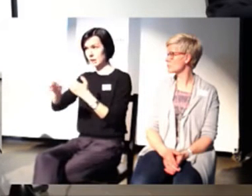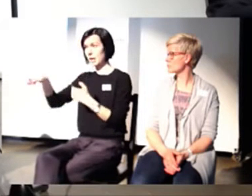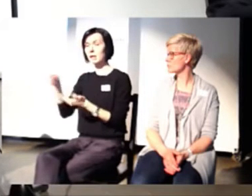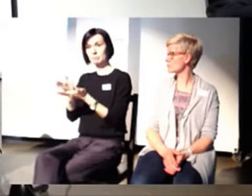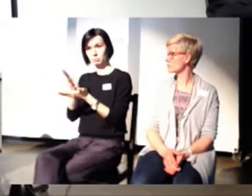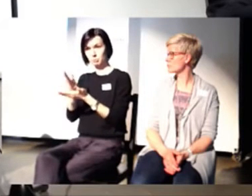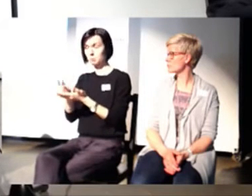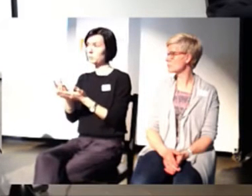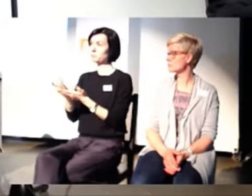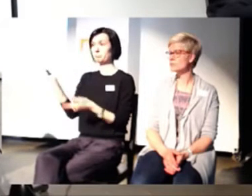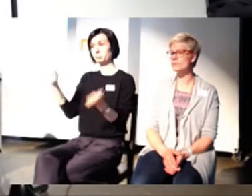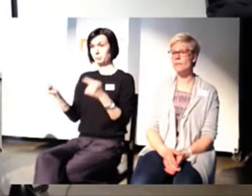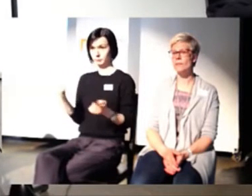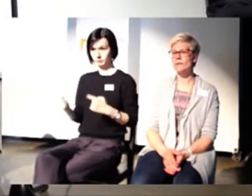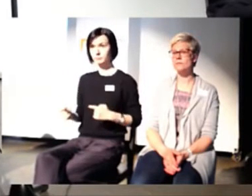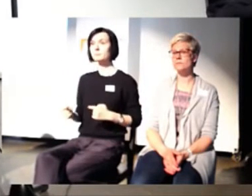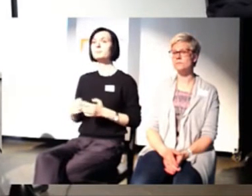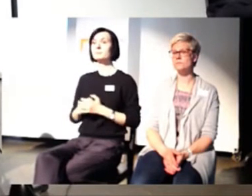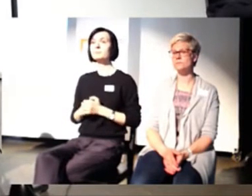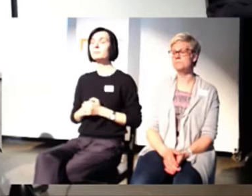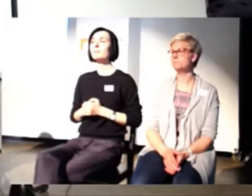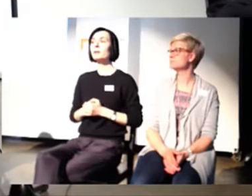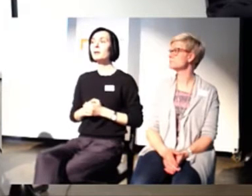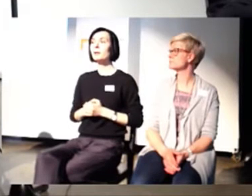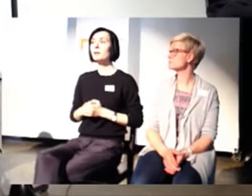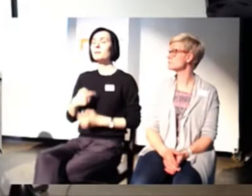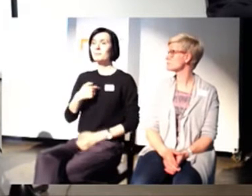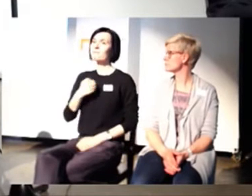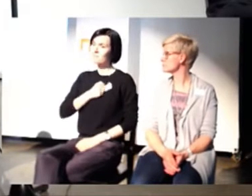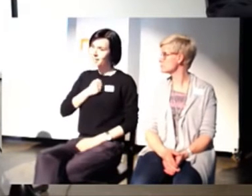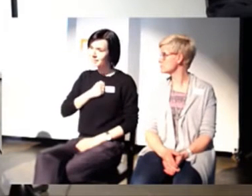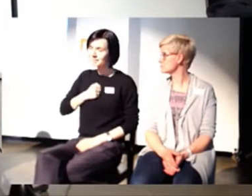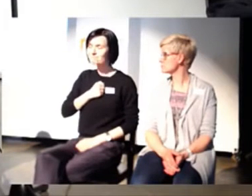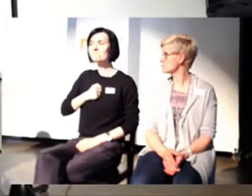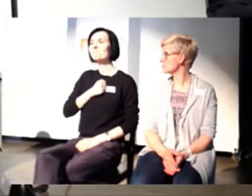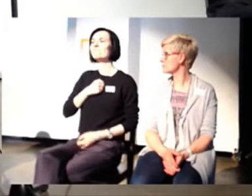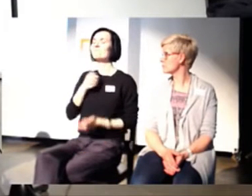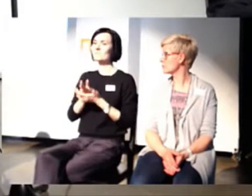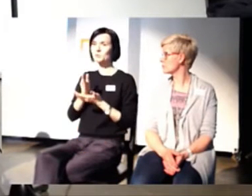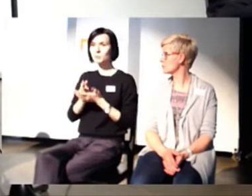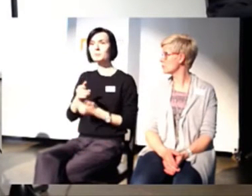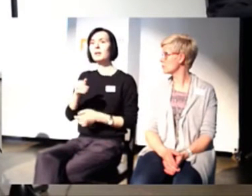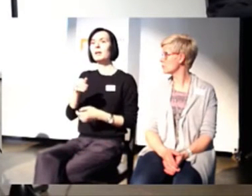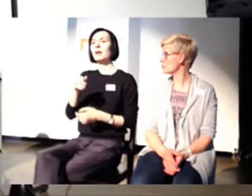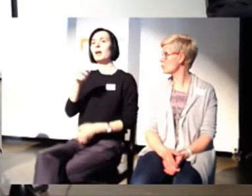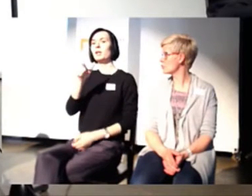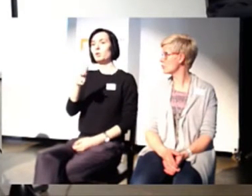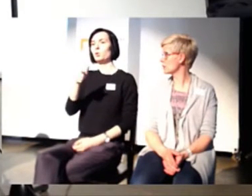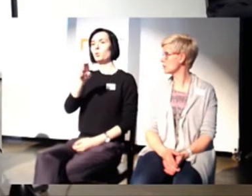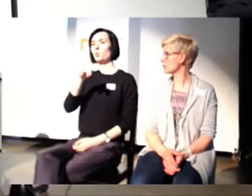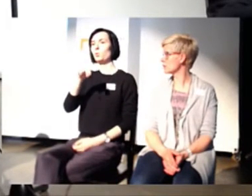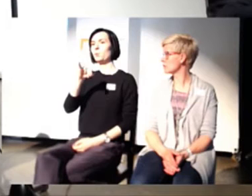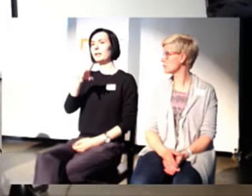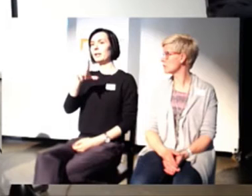Täytyy nyt valita kertoa, että Gunilla Sjöval, joka oli mainittu, että on mukana tänään, niin